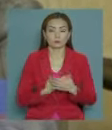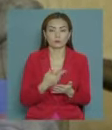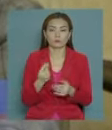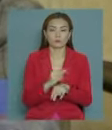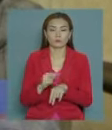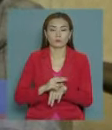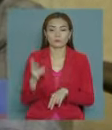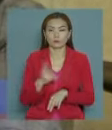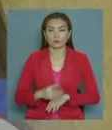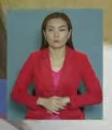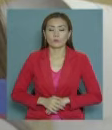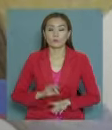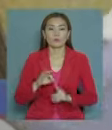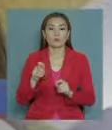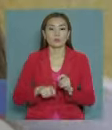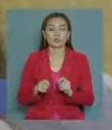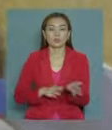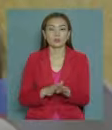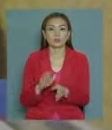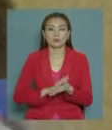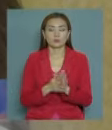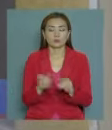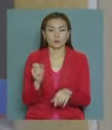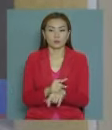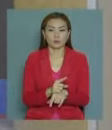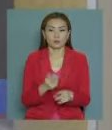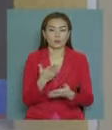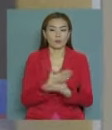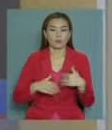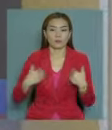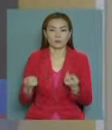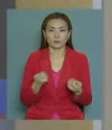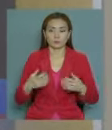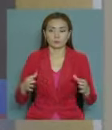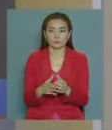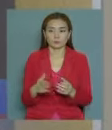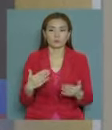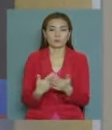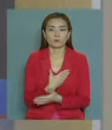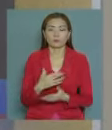дуальное обучение. В целях проверки уровня исполнения данных поручений члены общественного совета и руководители управления